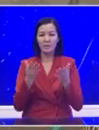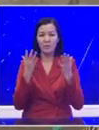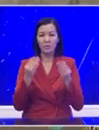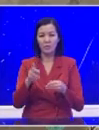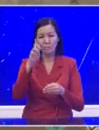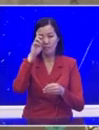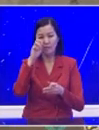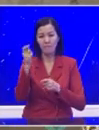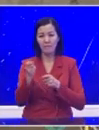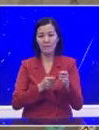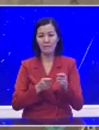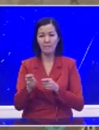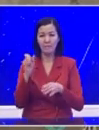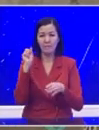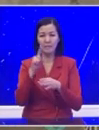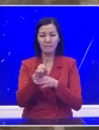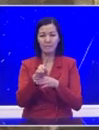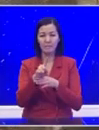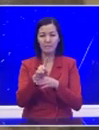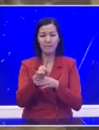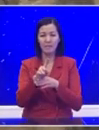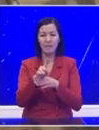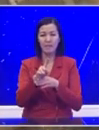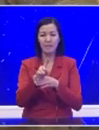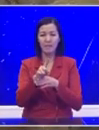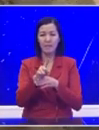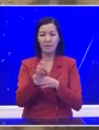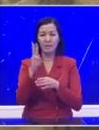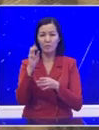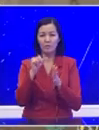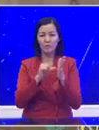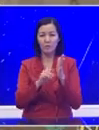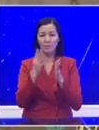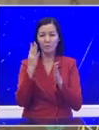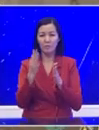мемлекеттің басқармасы қойылған тапсырмалары бойынша 364